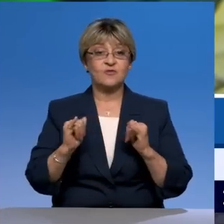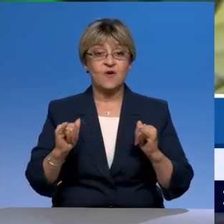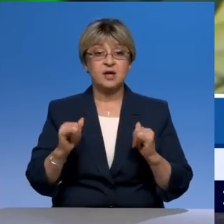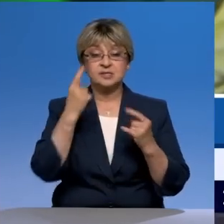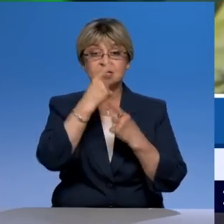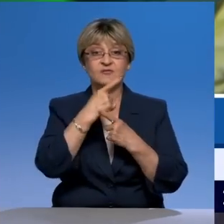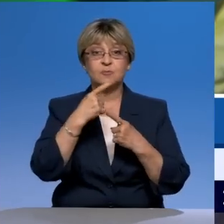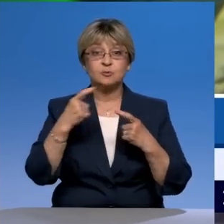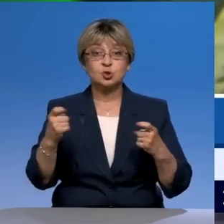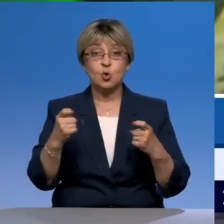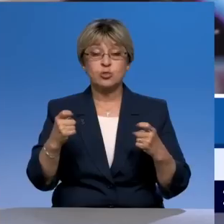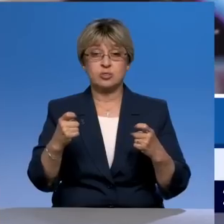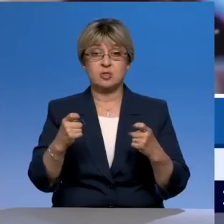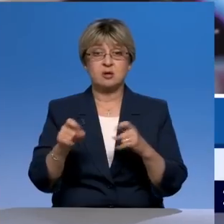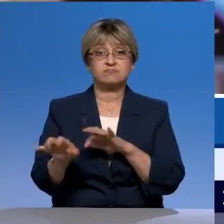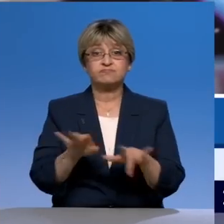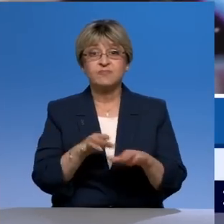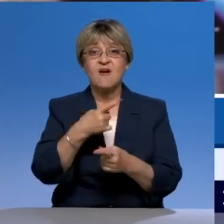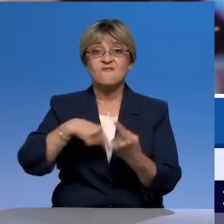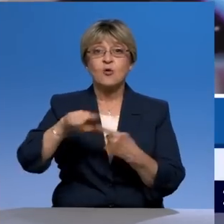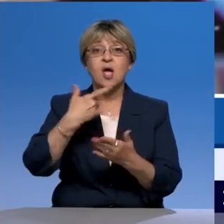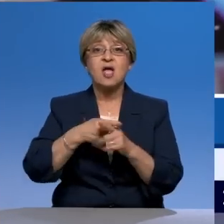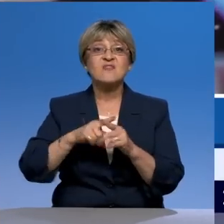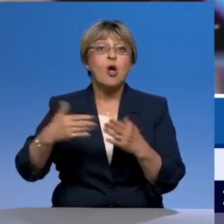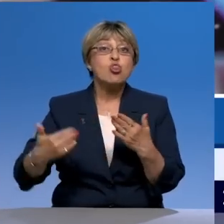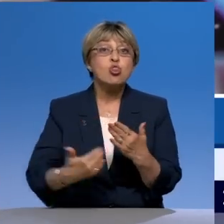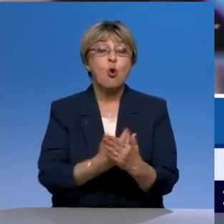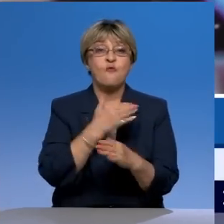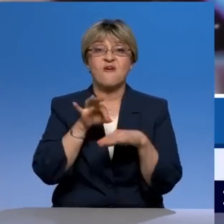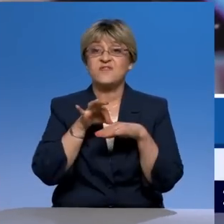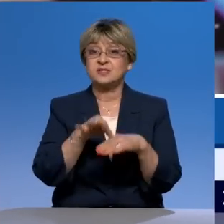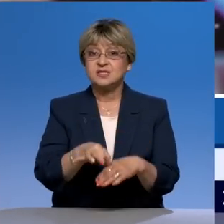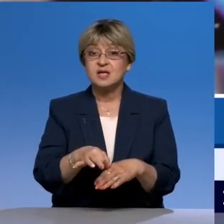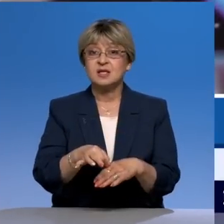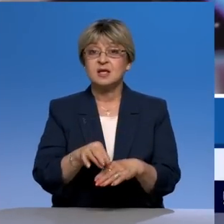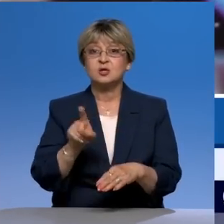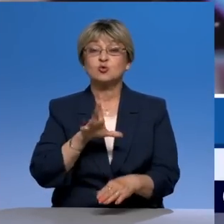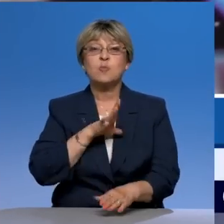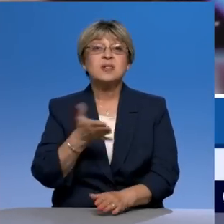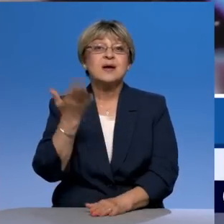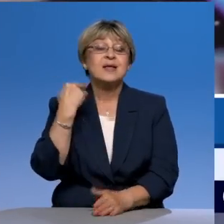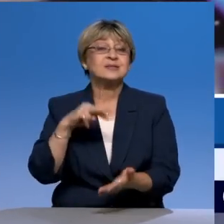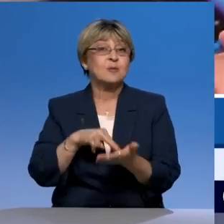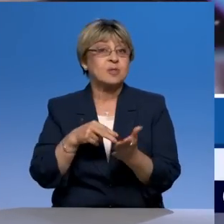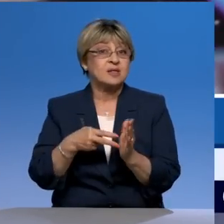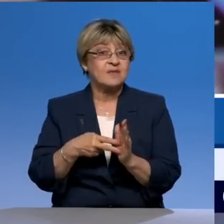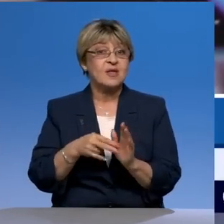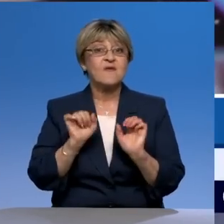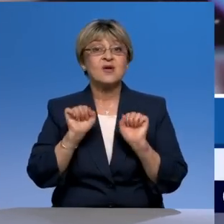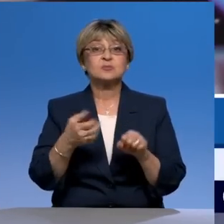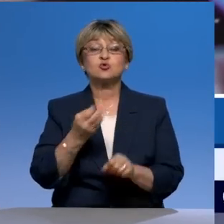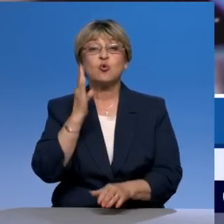информационный каскад вокруг вот этого нововведения, или, скажем так, того, что было ранее запланировано, и, возможно, еще будет